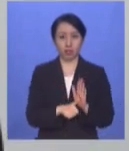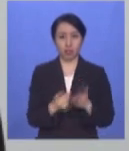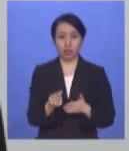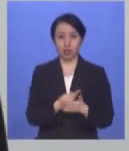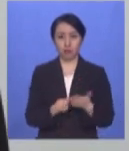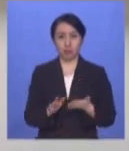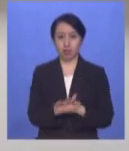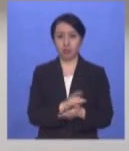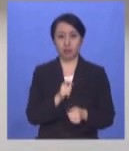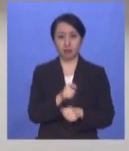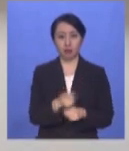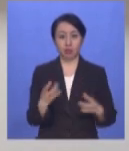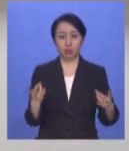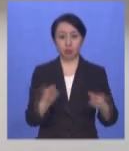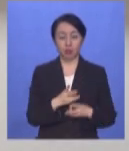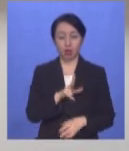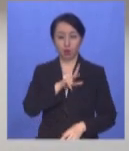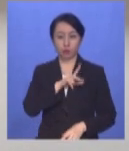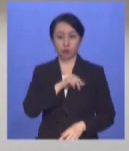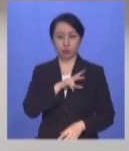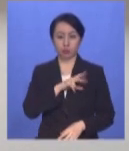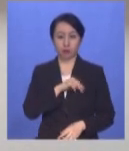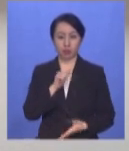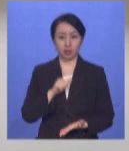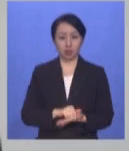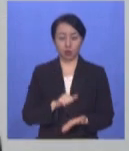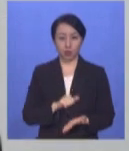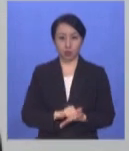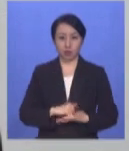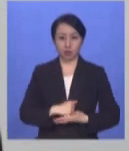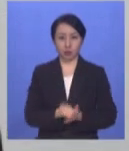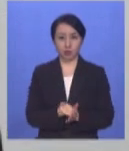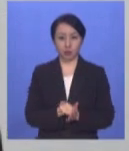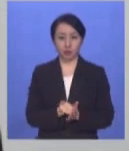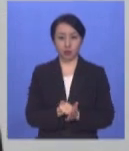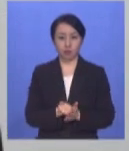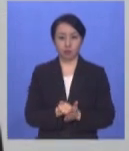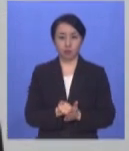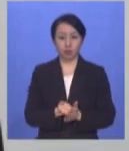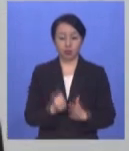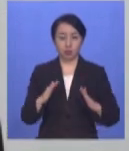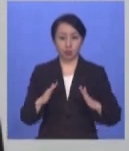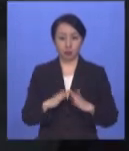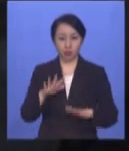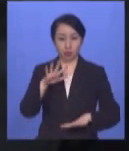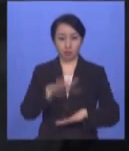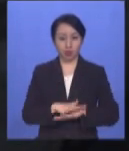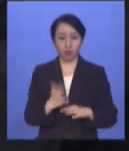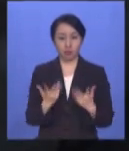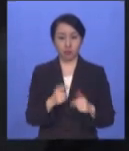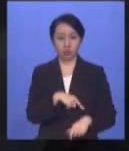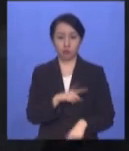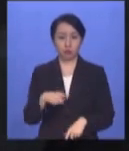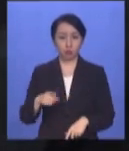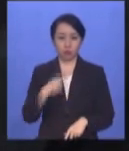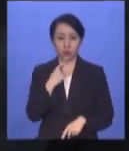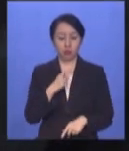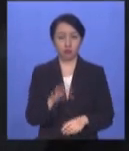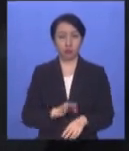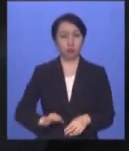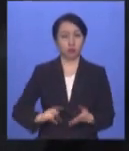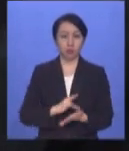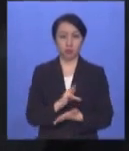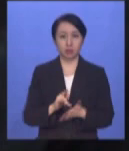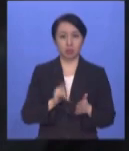написания заявления необходимо удостоверение личности, документ, подтверждающий личное имущество и банковский счет. Стоит отметить, что в областном